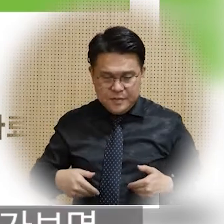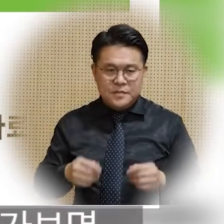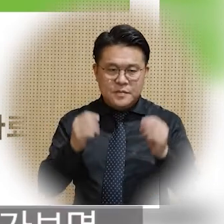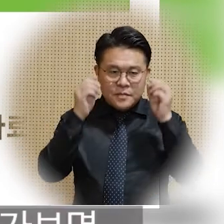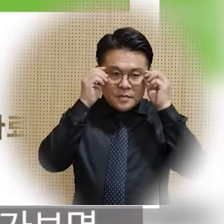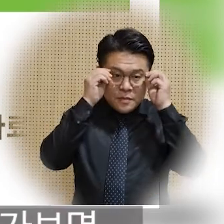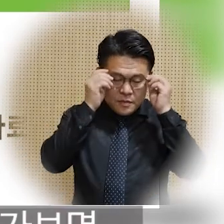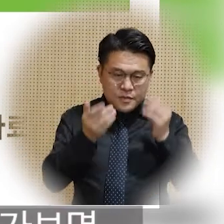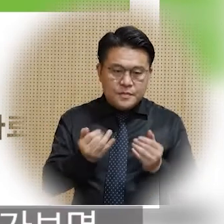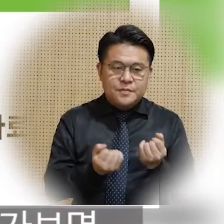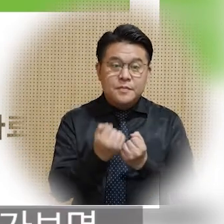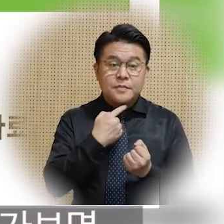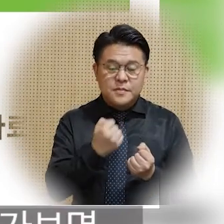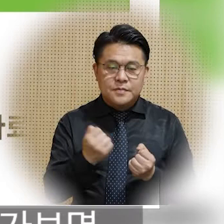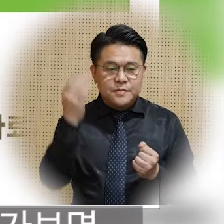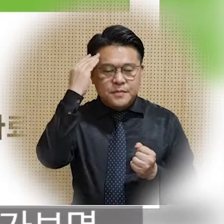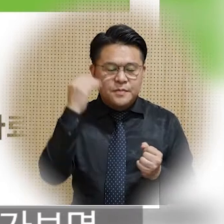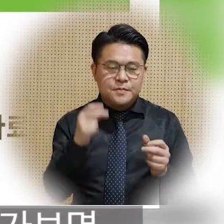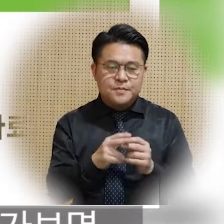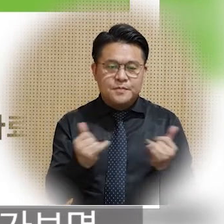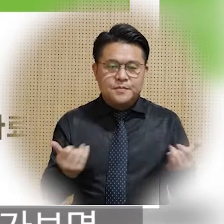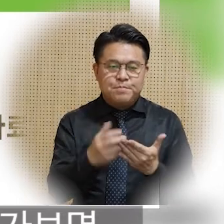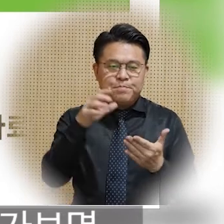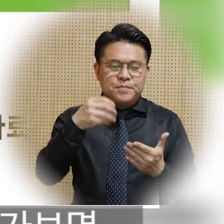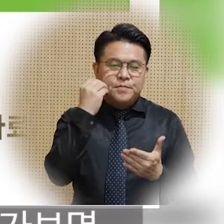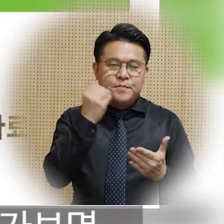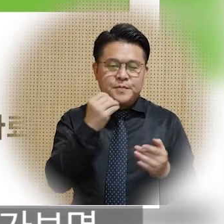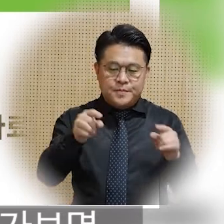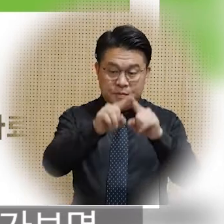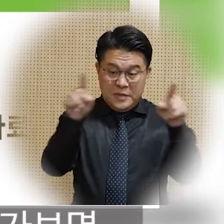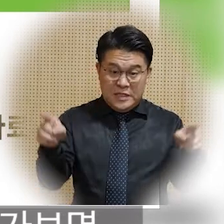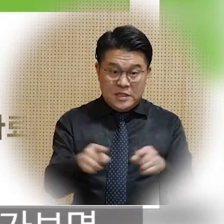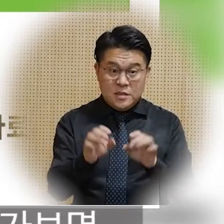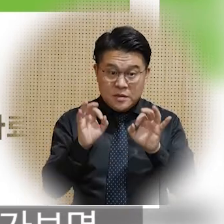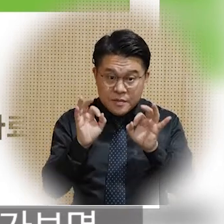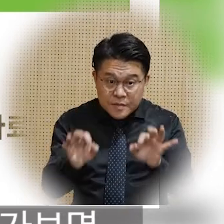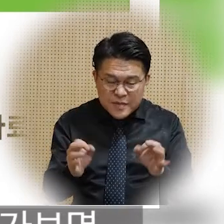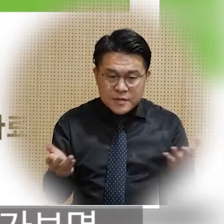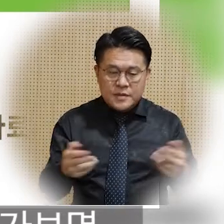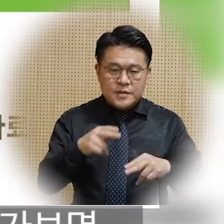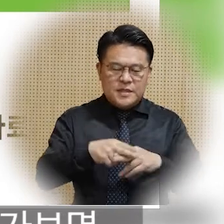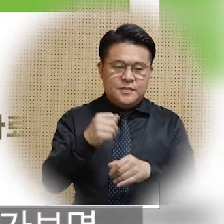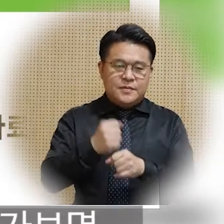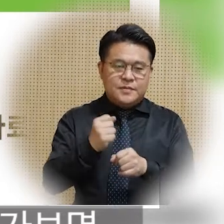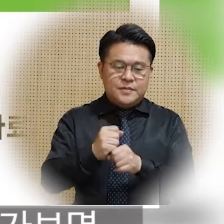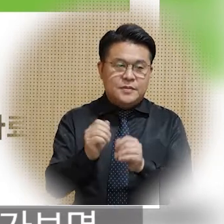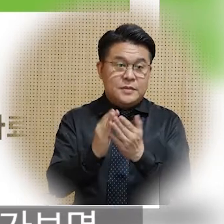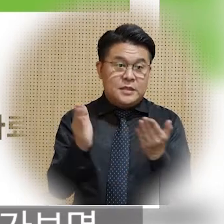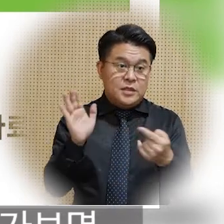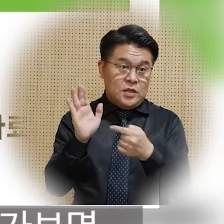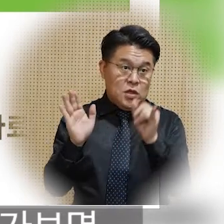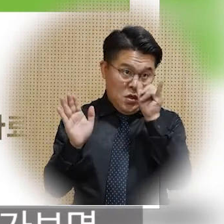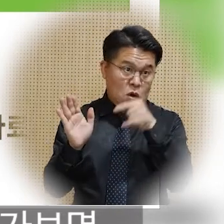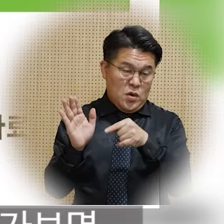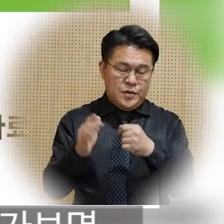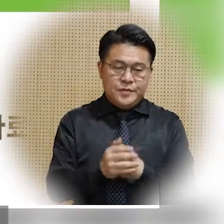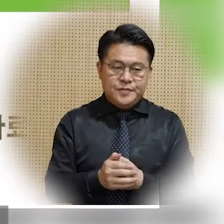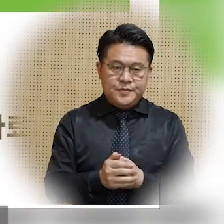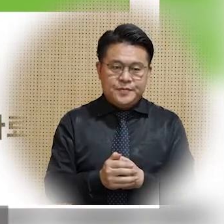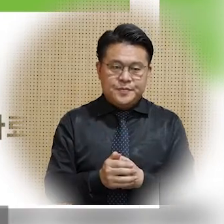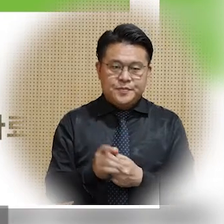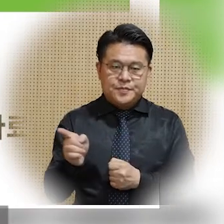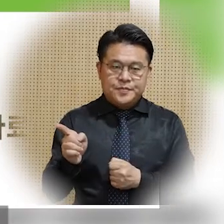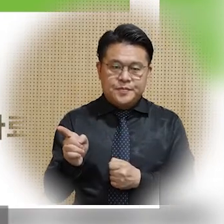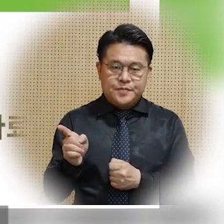필요해요. 아까 제가 설명드렸지만 한국장애인개발원 홈페이지에 가보면 그런 그 일자리 개발 매뉴얼들이 있거든요.